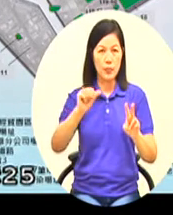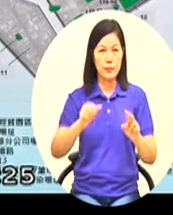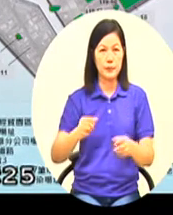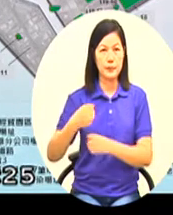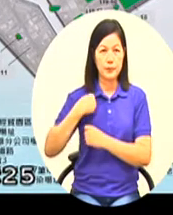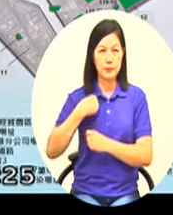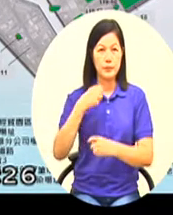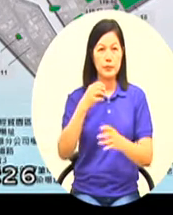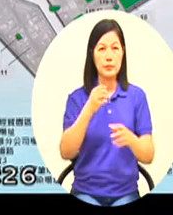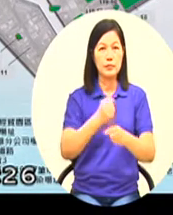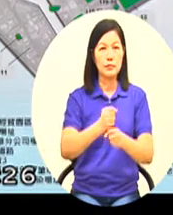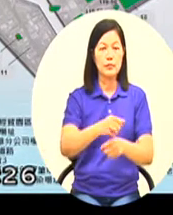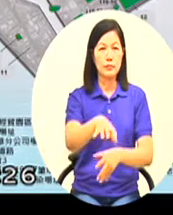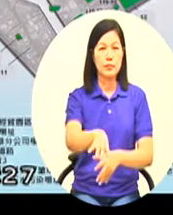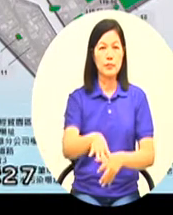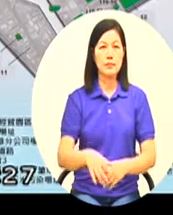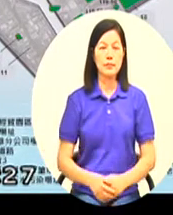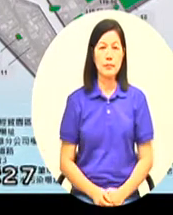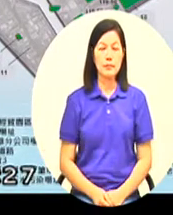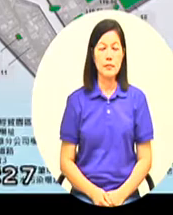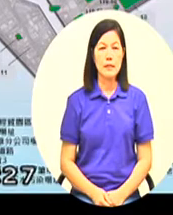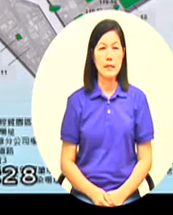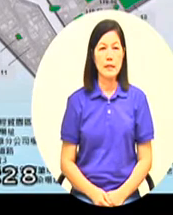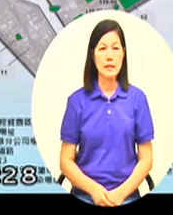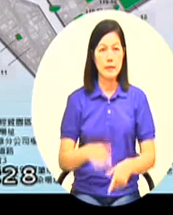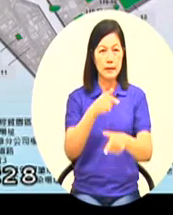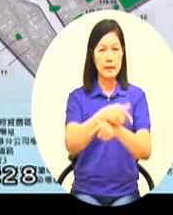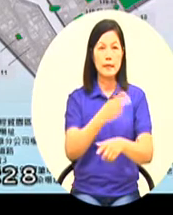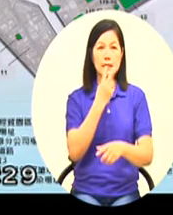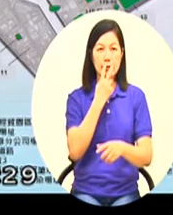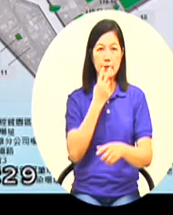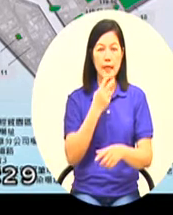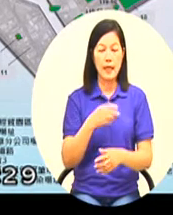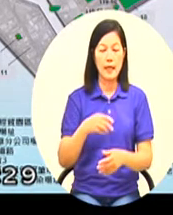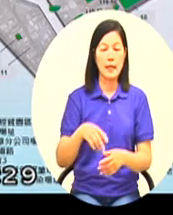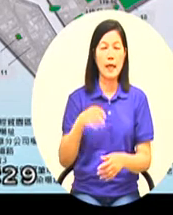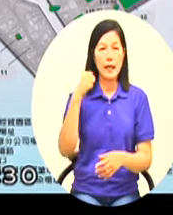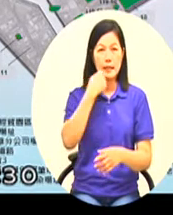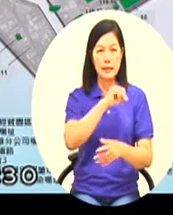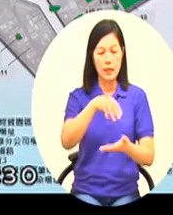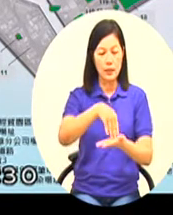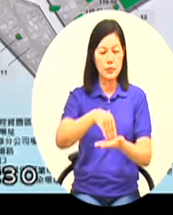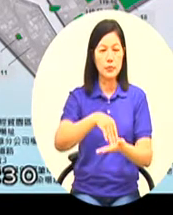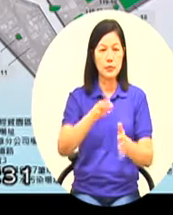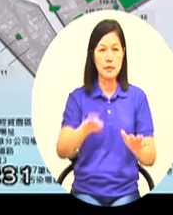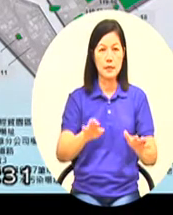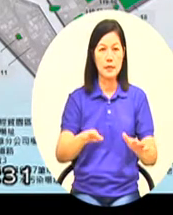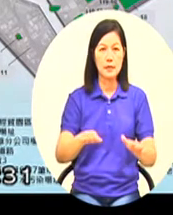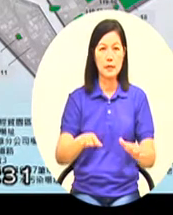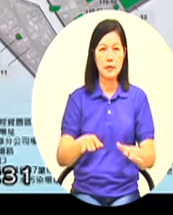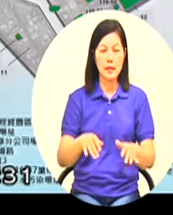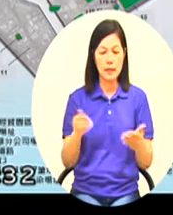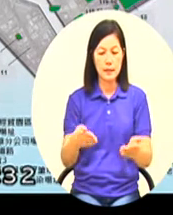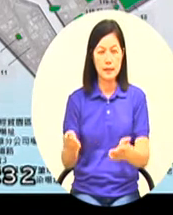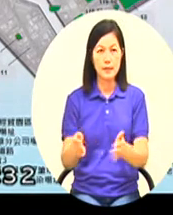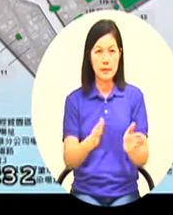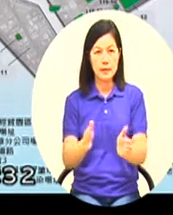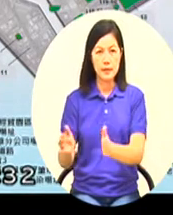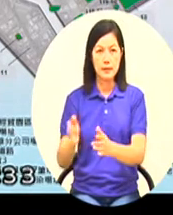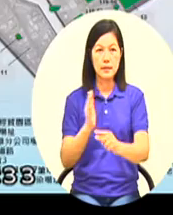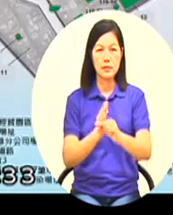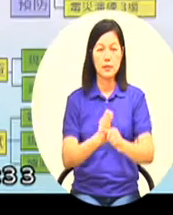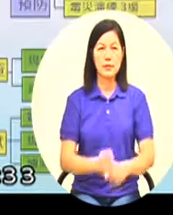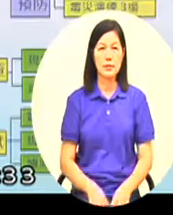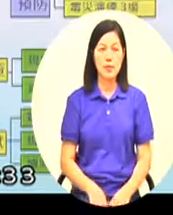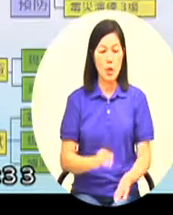最大，其他的像南亚台塑也是目前正在积极进行整个整治的工作。好，那毒